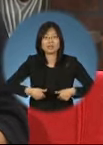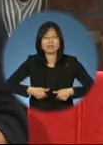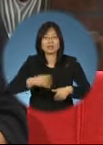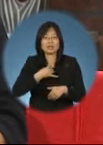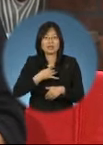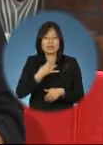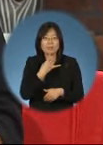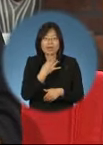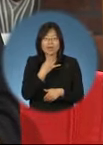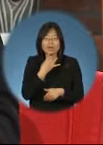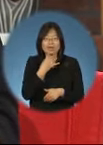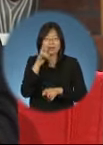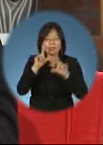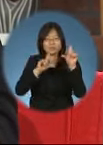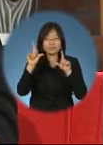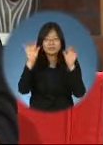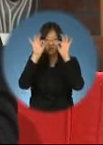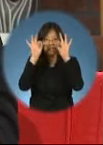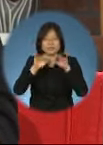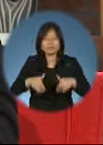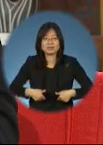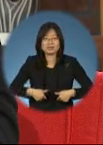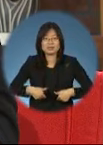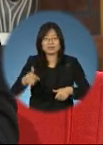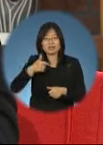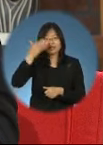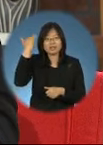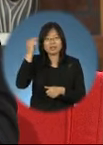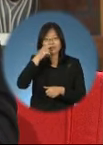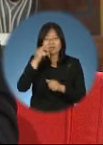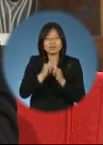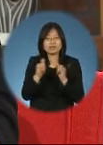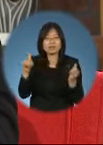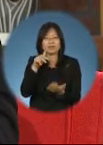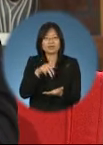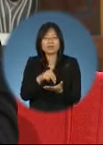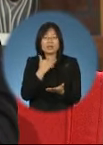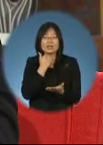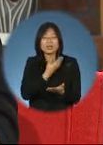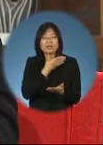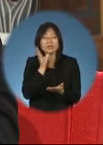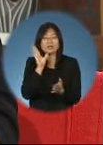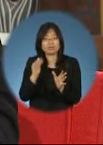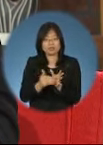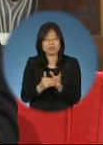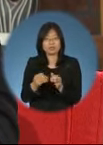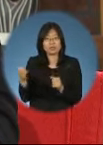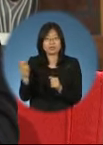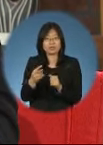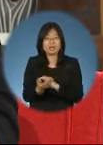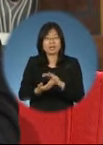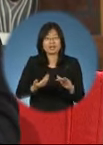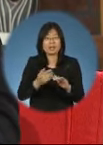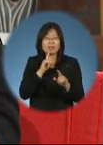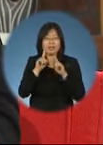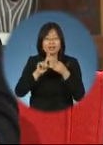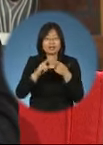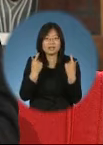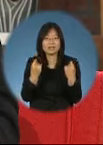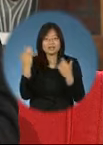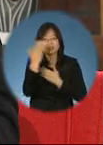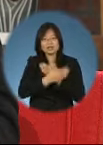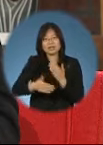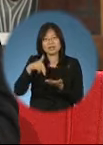저만의 폼을. 그렇죠. 예. 어. 이게 동양 사람으로서 나이도 먹었고, 뭐 아까 얘기하신 신체적으로도